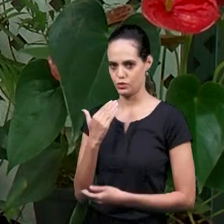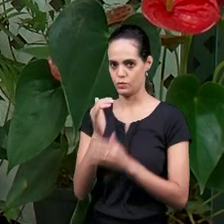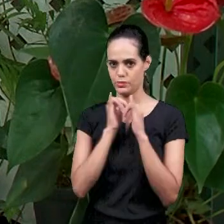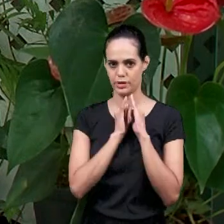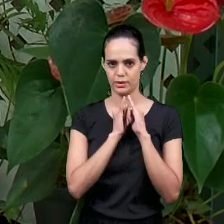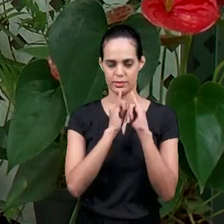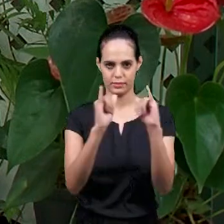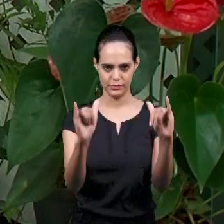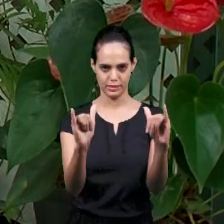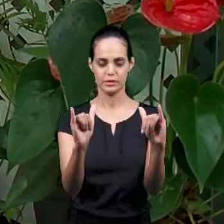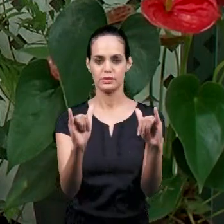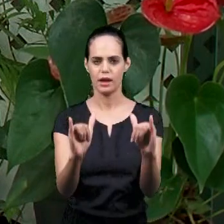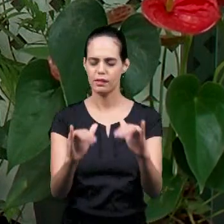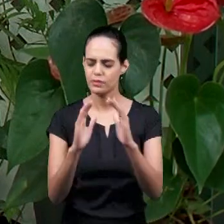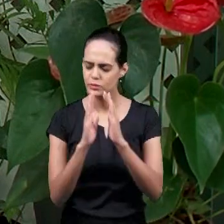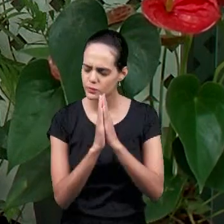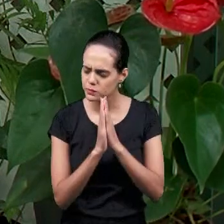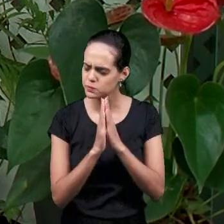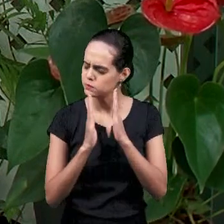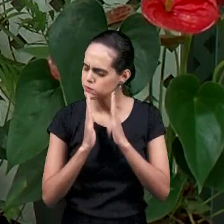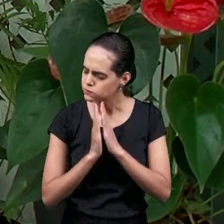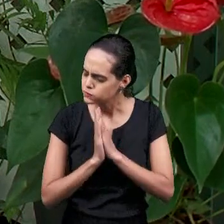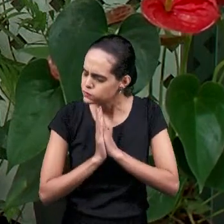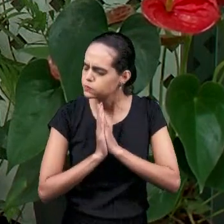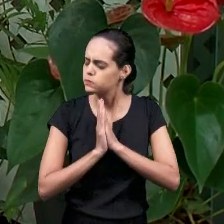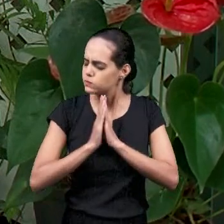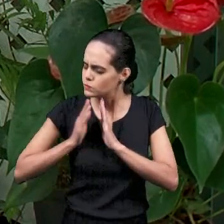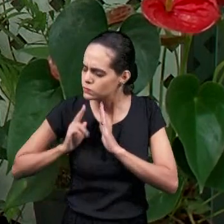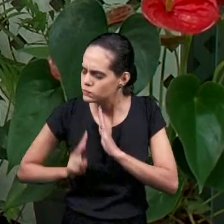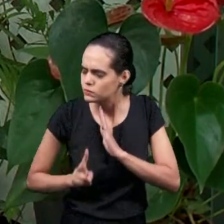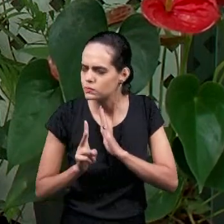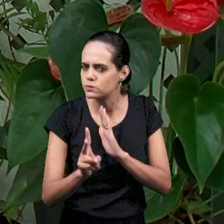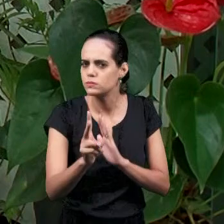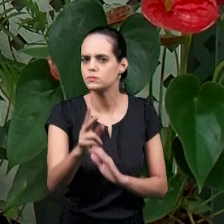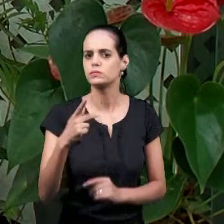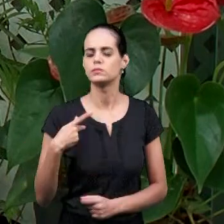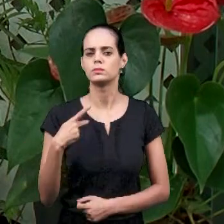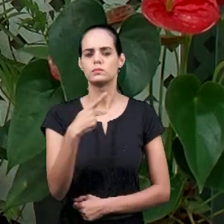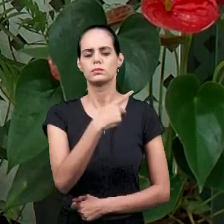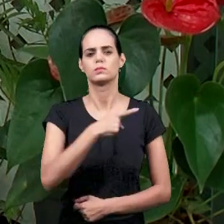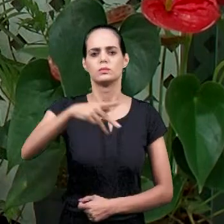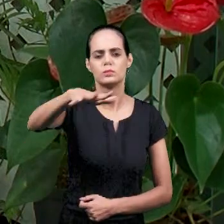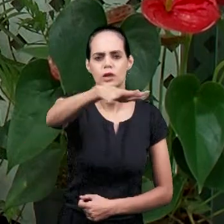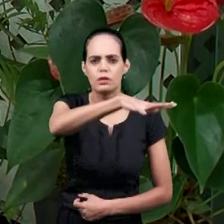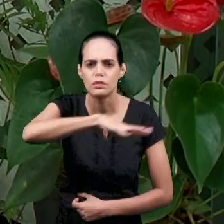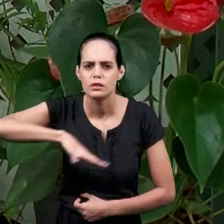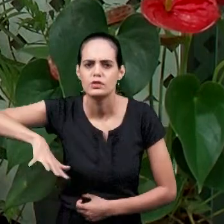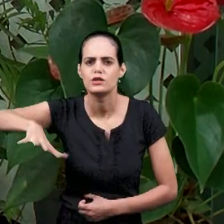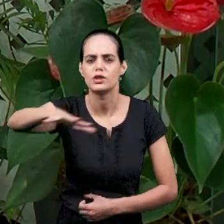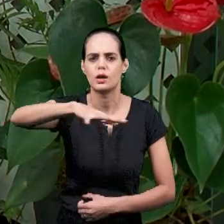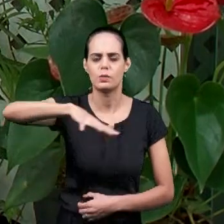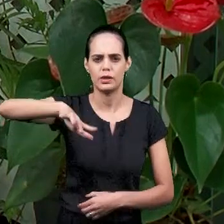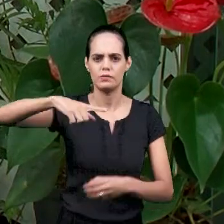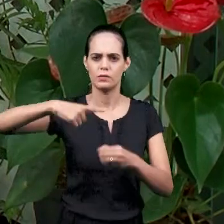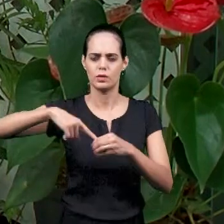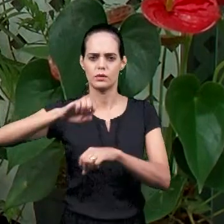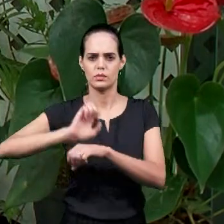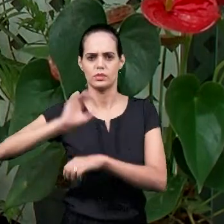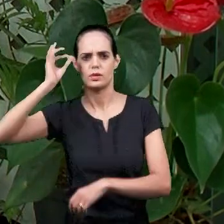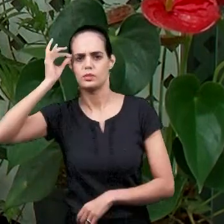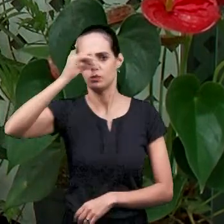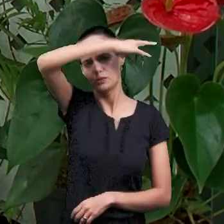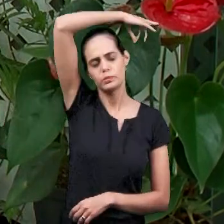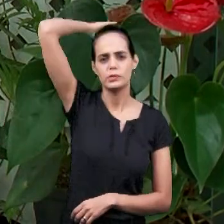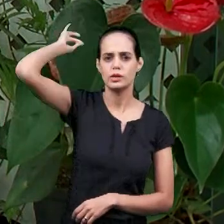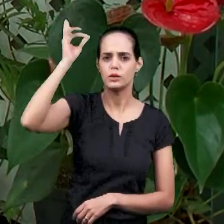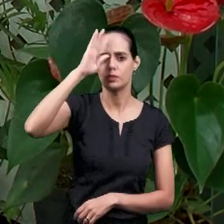Ruth m'a demandé ici de dire elle m'a écrit qu'elle dit qu'elle prie beaucoup pour les pasteurs ici,